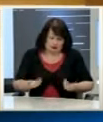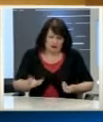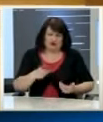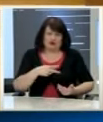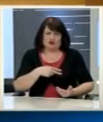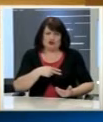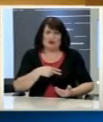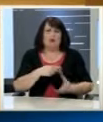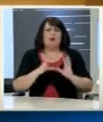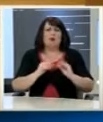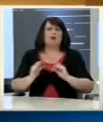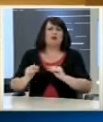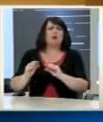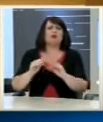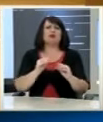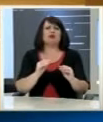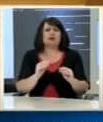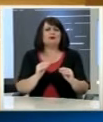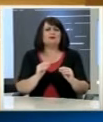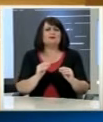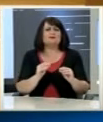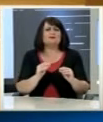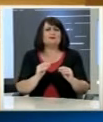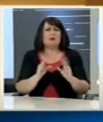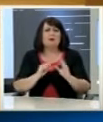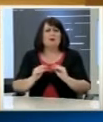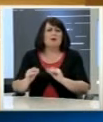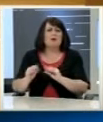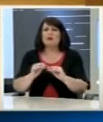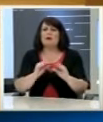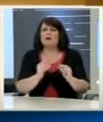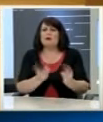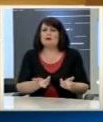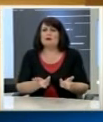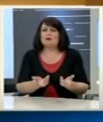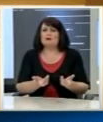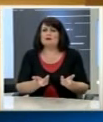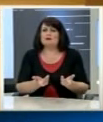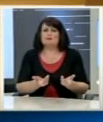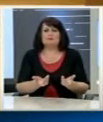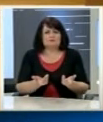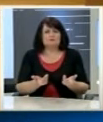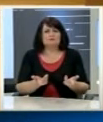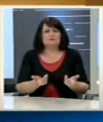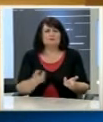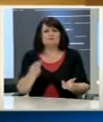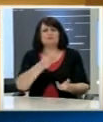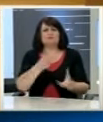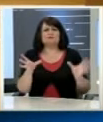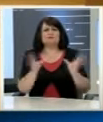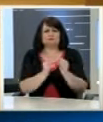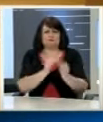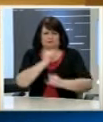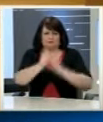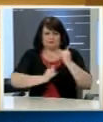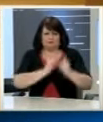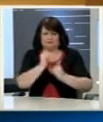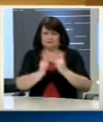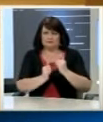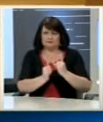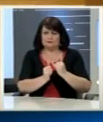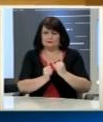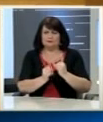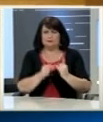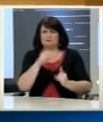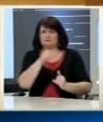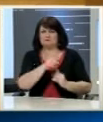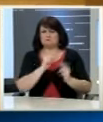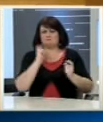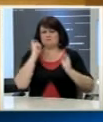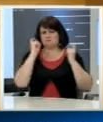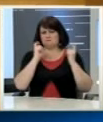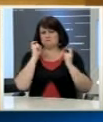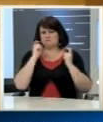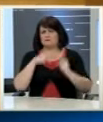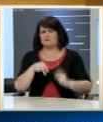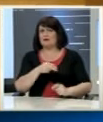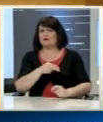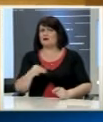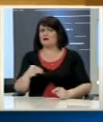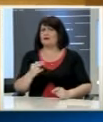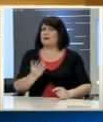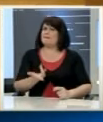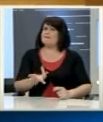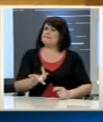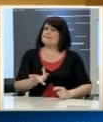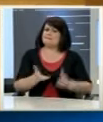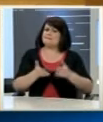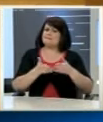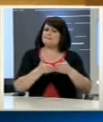πολλά ακούγονται και πολλές φήμες κυκλοφορούνε και στο χώρο του διαδικτύου δεν σας προβλημάτισε αυτή η υπόθεση